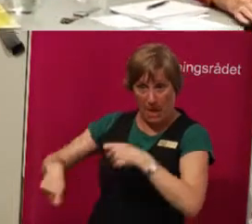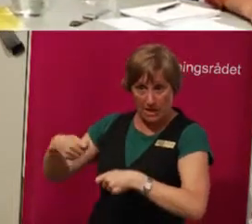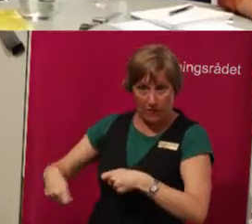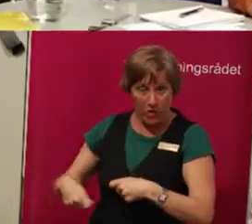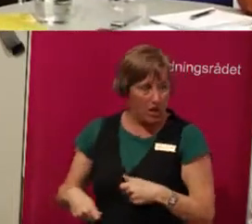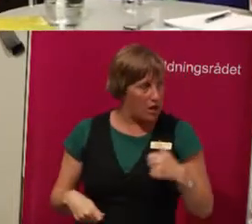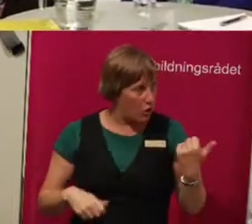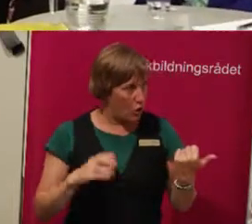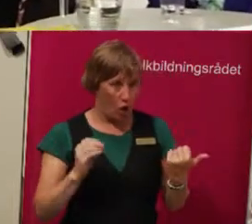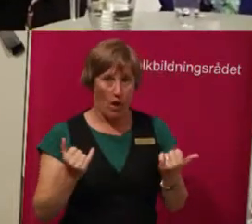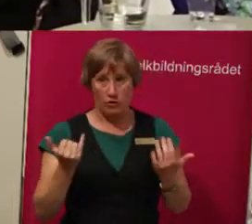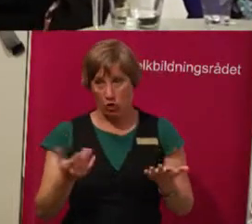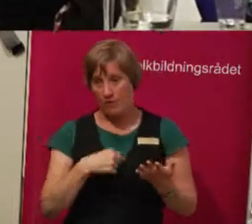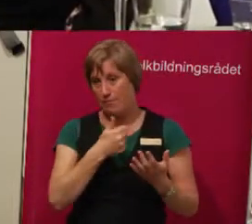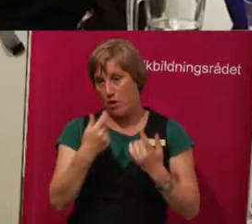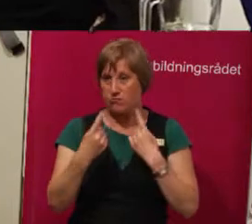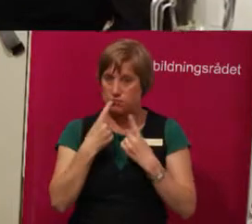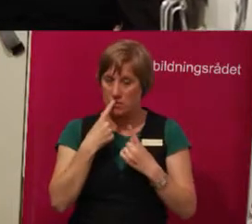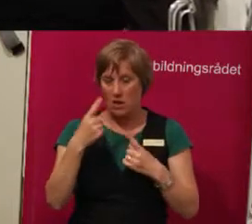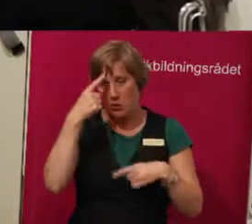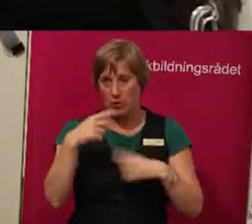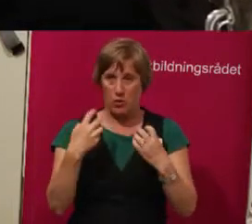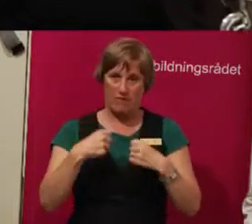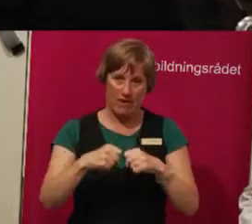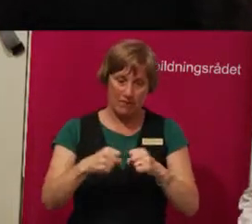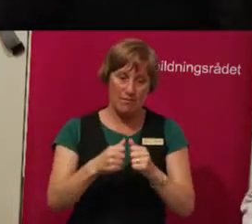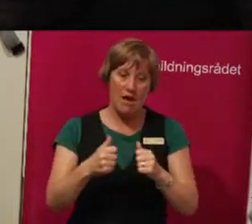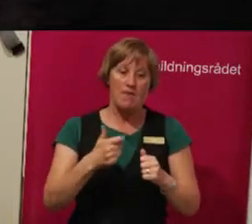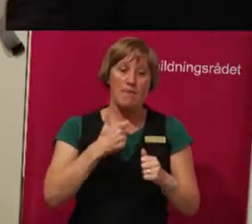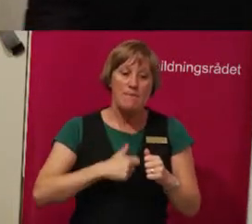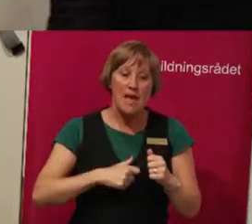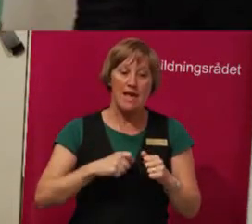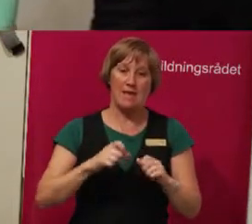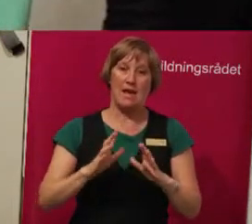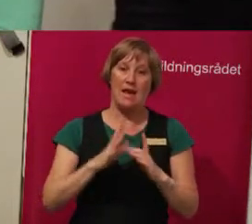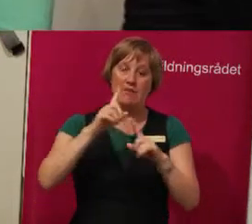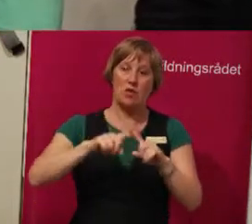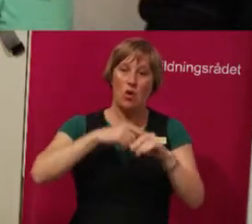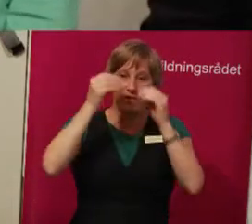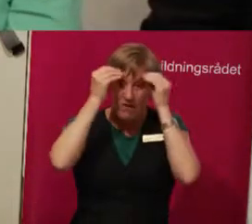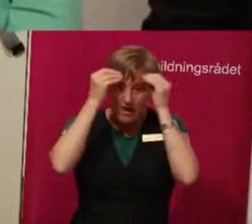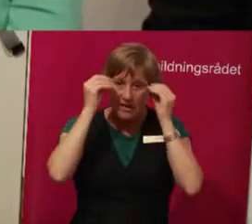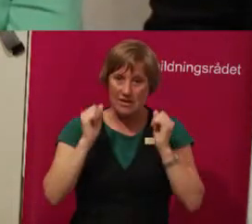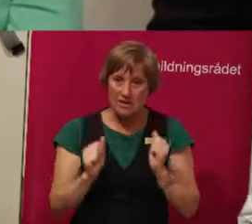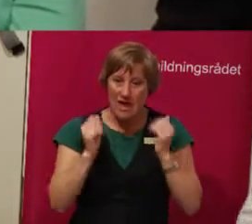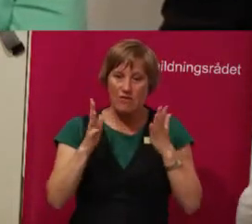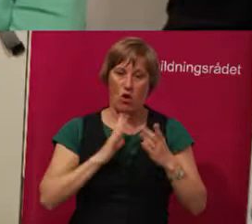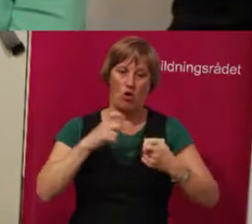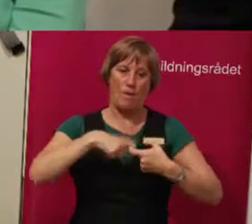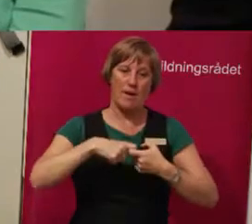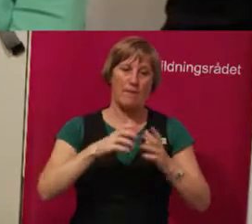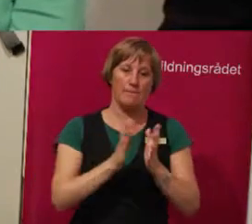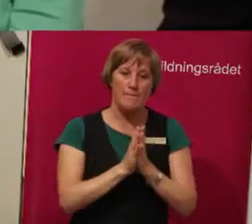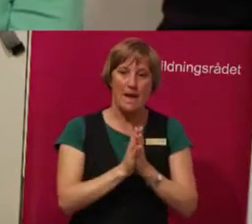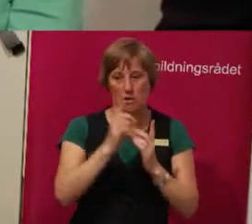bara pratat just kulturverksamheten. För mig är ju alltså, det livslånga lärandet. Och det hänger ju ihop med kulturverksamhet. Det går ju liksom inte att göra